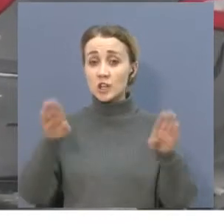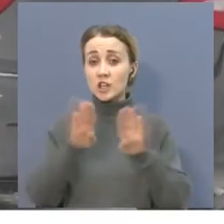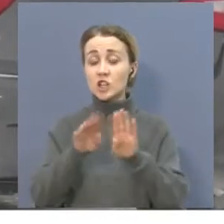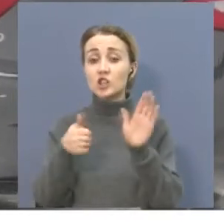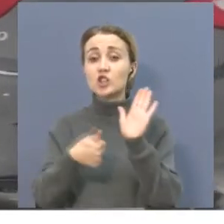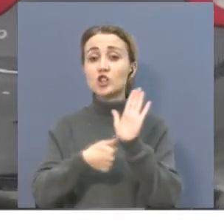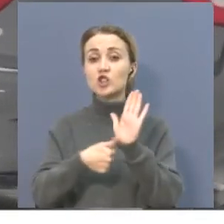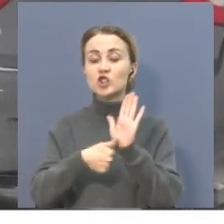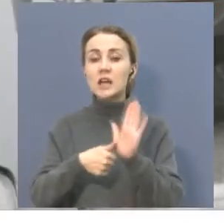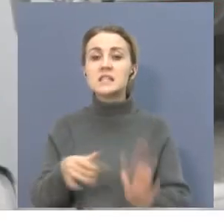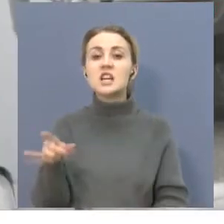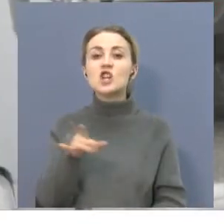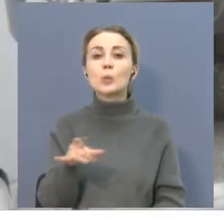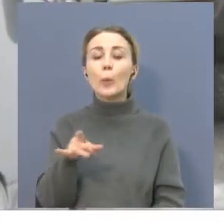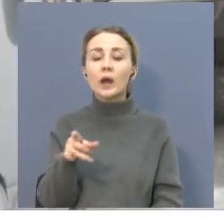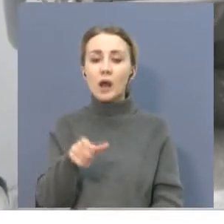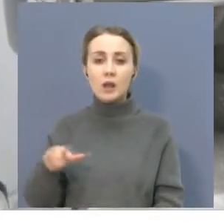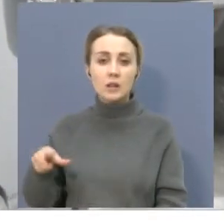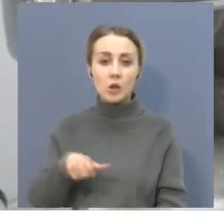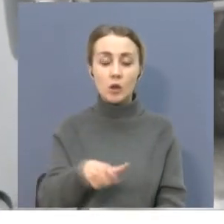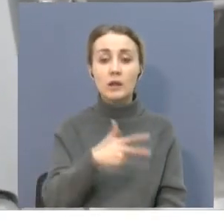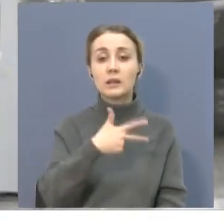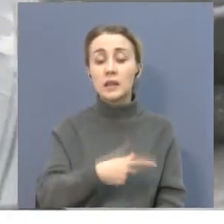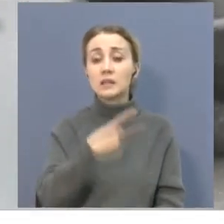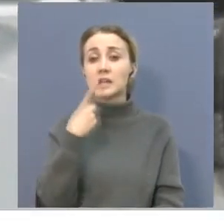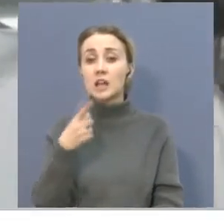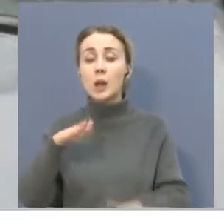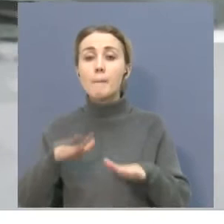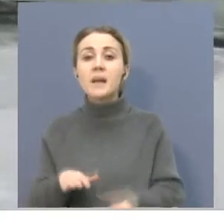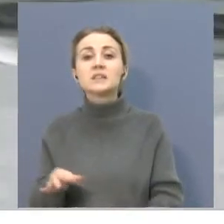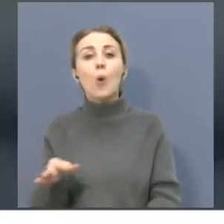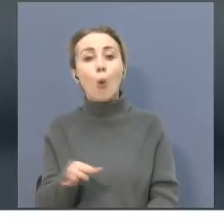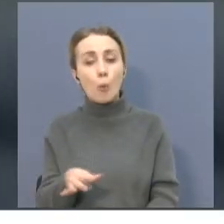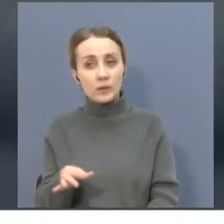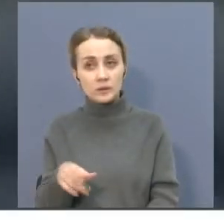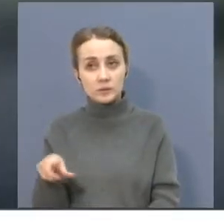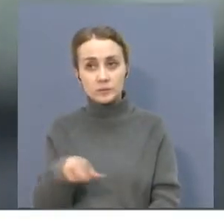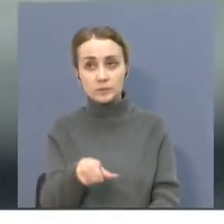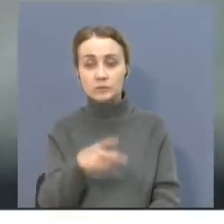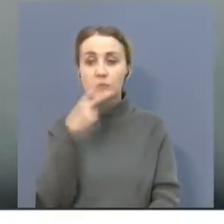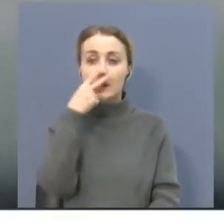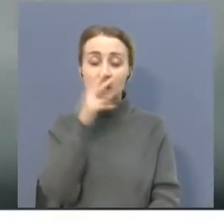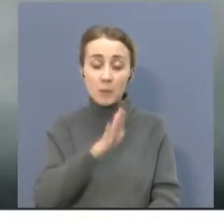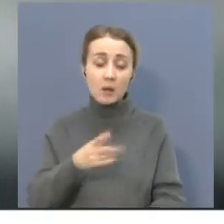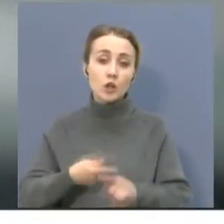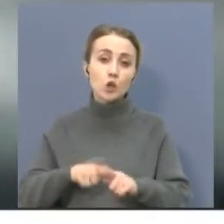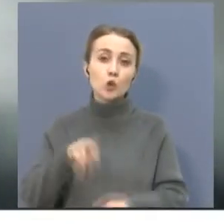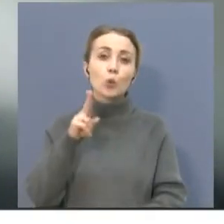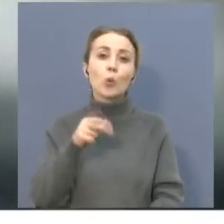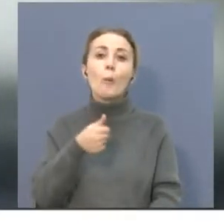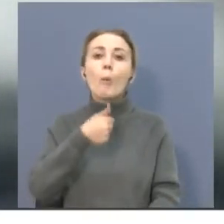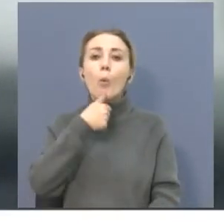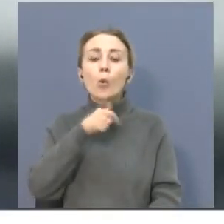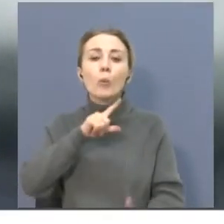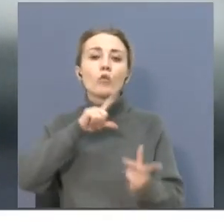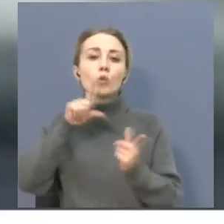6 облыстық деңгейдегі 31 бағыттағы тас жол жабық. Бірақ соның өзіне құлақ аспай жолға шыққандар бар. Өкінішке